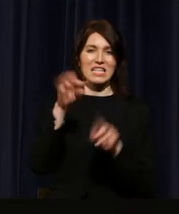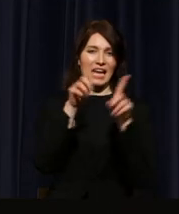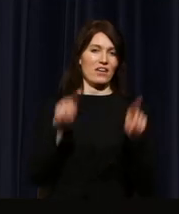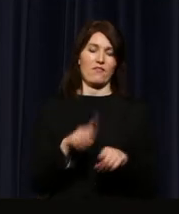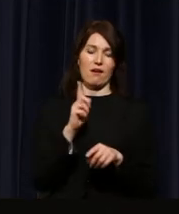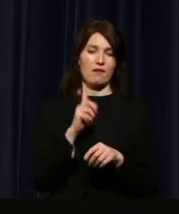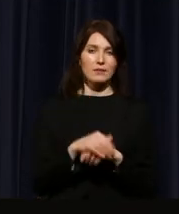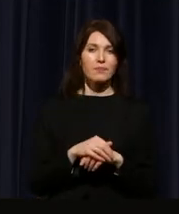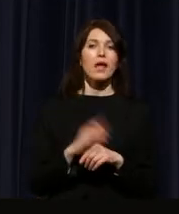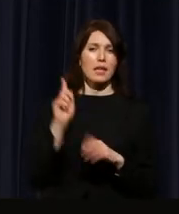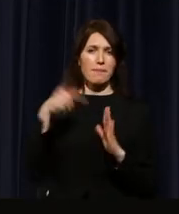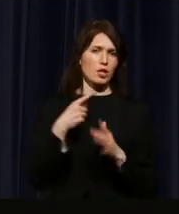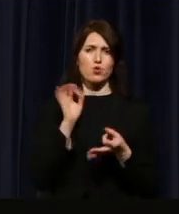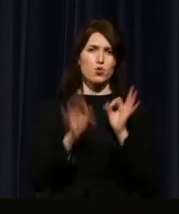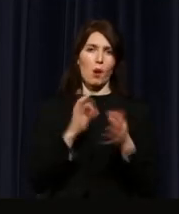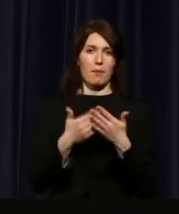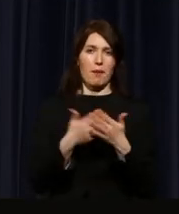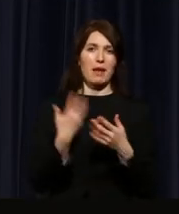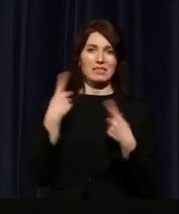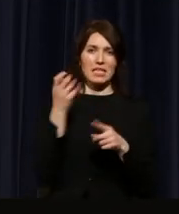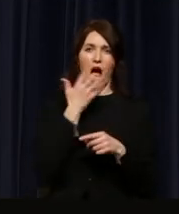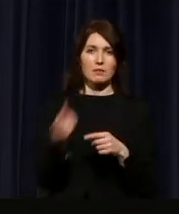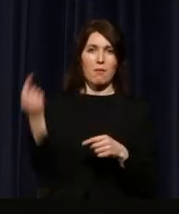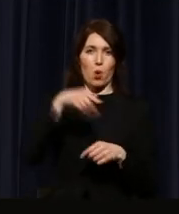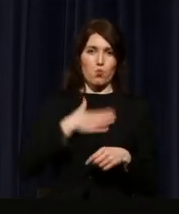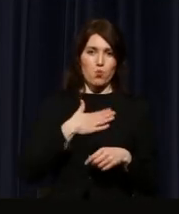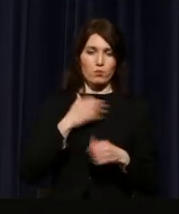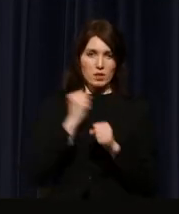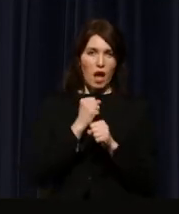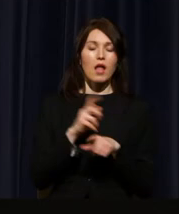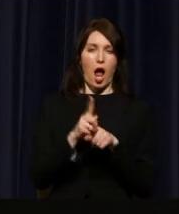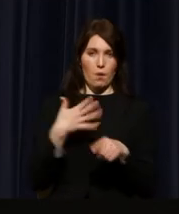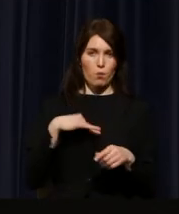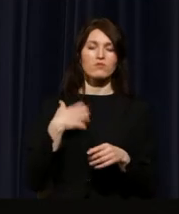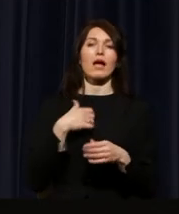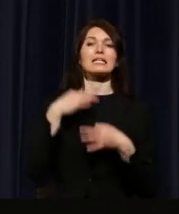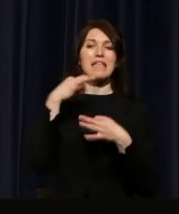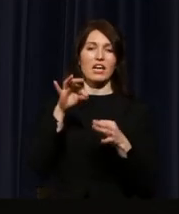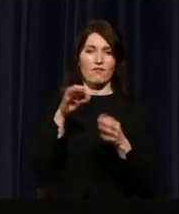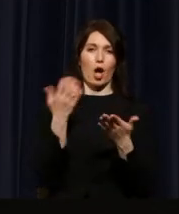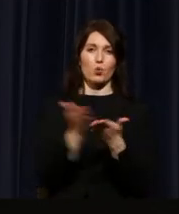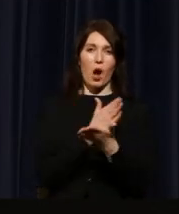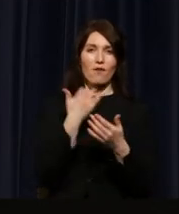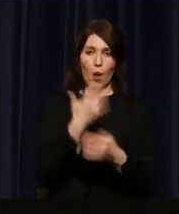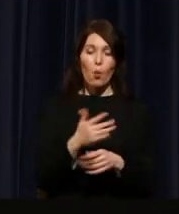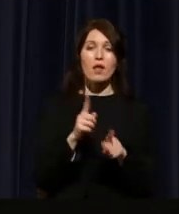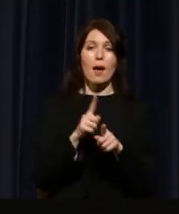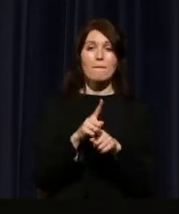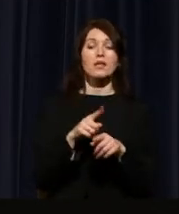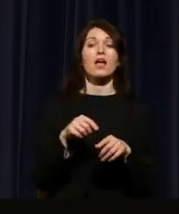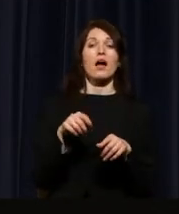ir prasība. Nu, bet tas ir normāli. Ja kāds braukt pie mums strādāt, mēs arī gribētu. Un šo ārstu certifikātu pielīdzina. Tāpat arī speciālistu